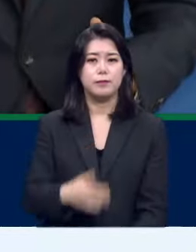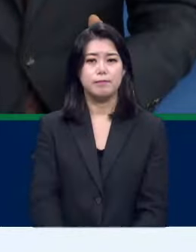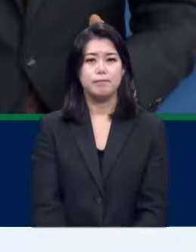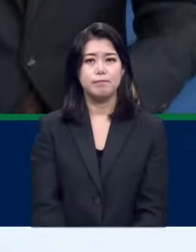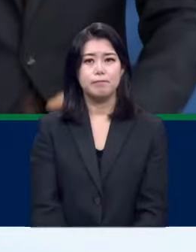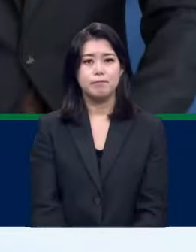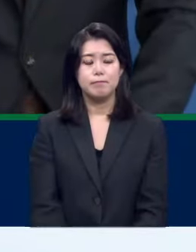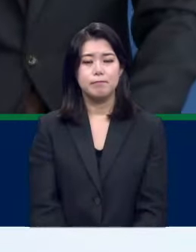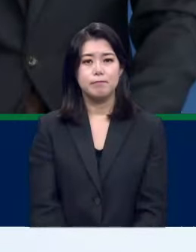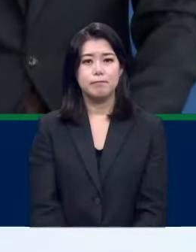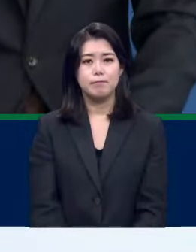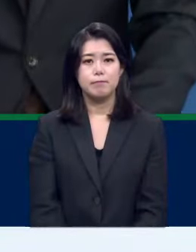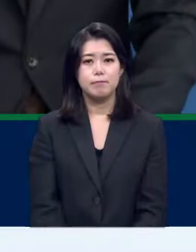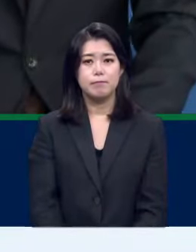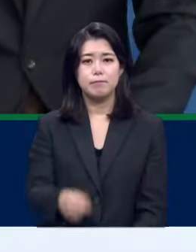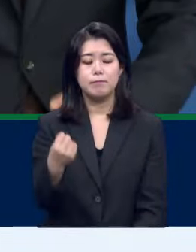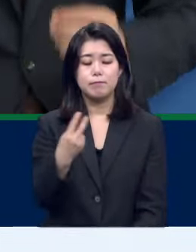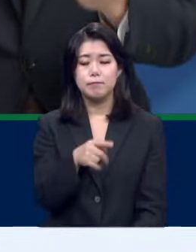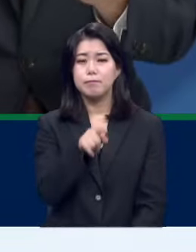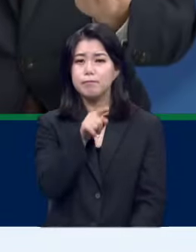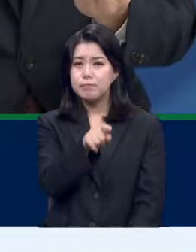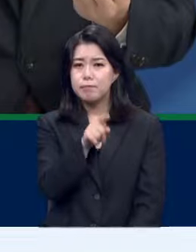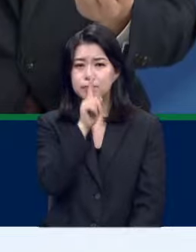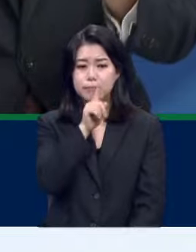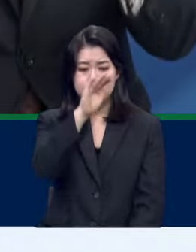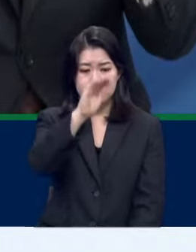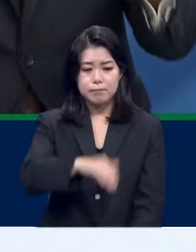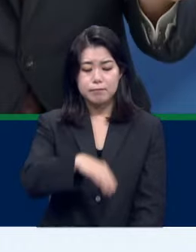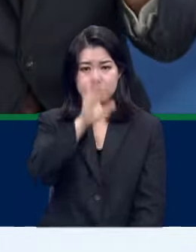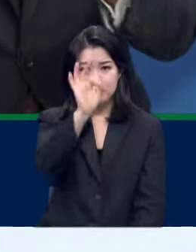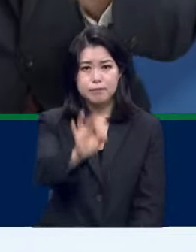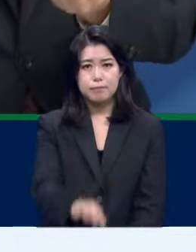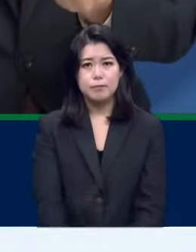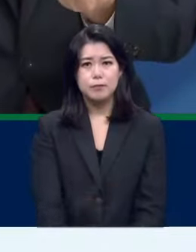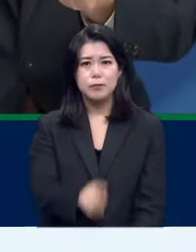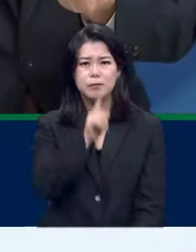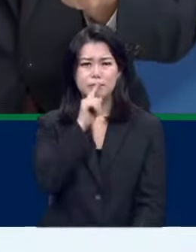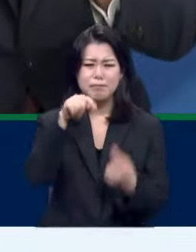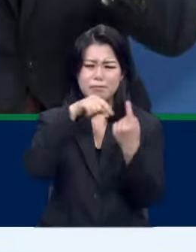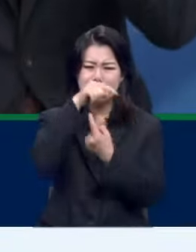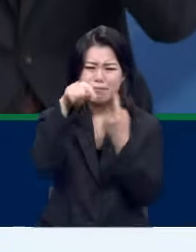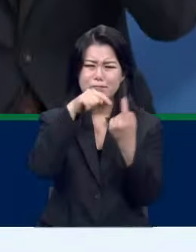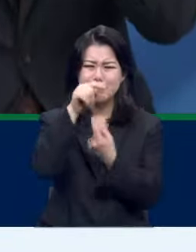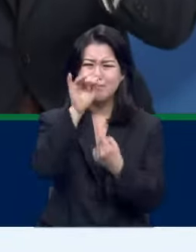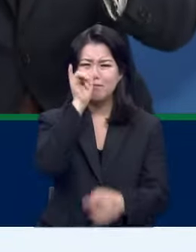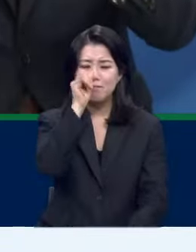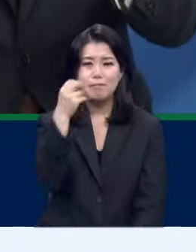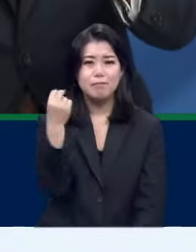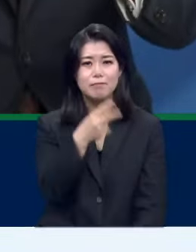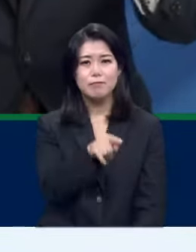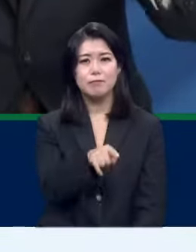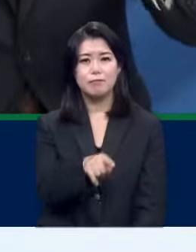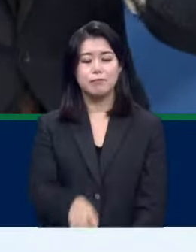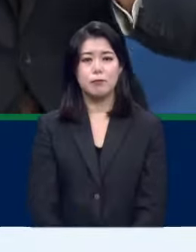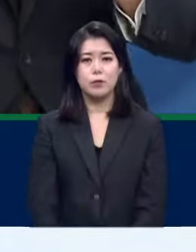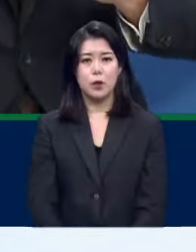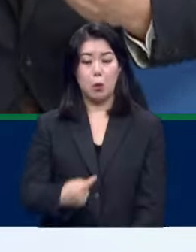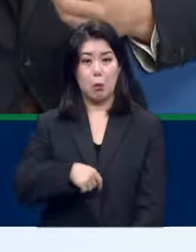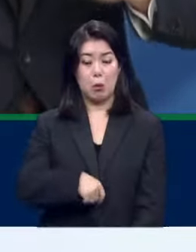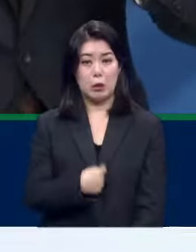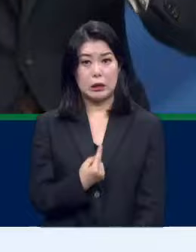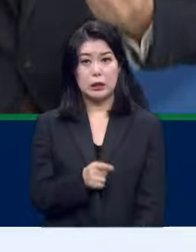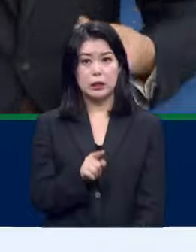제 생각이고요 그리고 이게 지금 명태 씨의 발언들을 보면은 이예 발언도 왔다 갔다 할뿐만 아니라 이분이 굉장히 본인